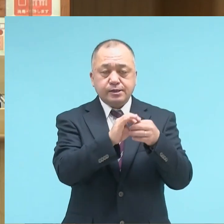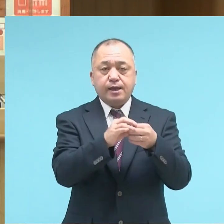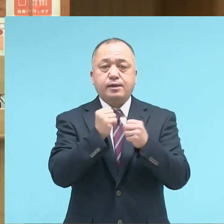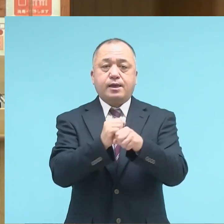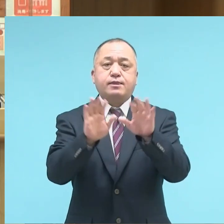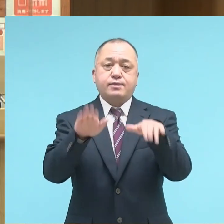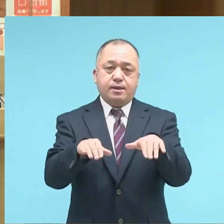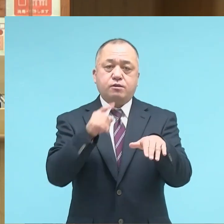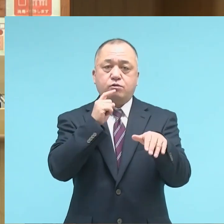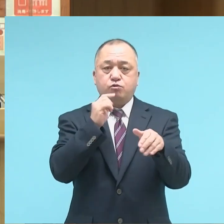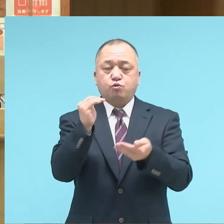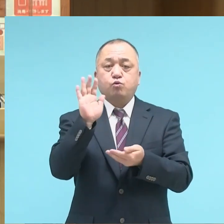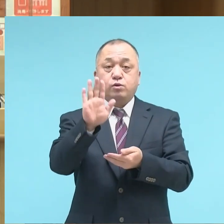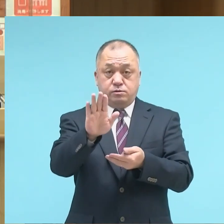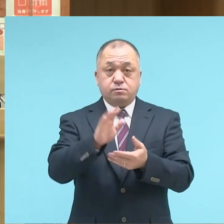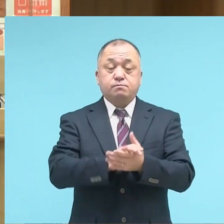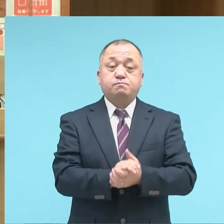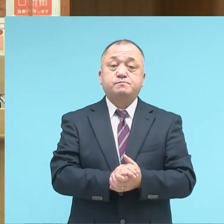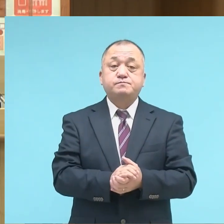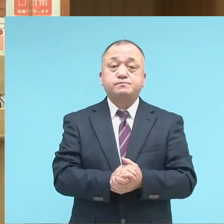ているということです。